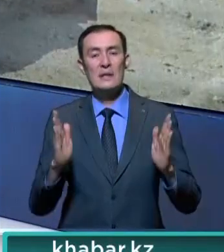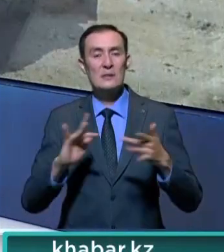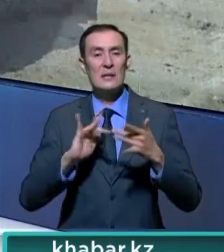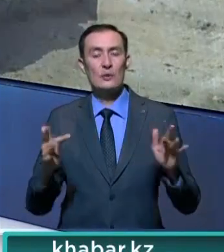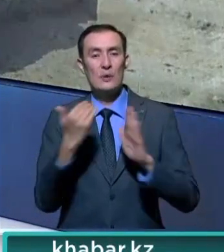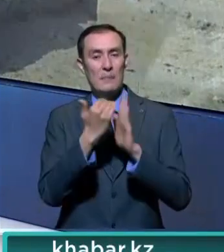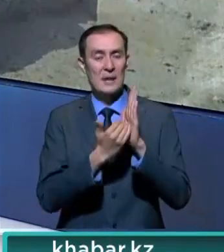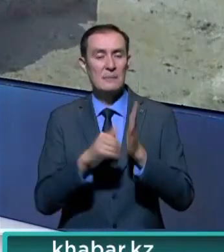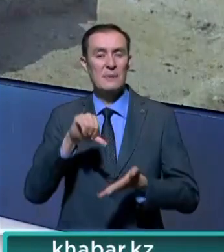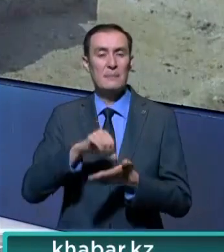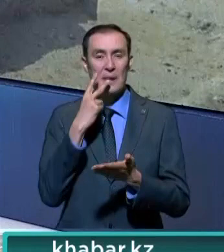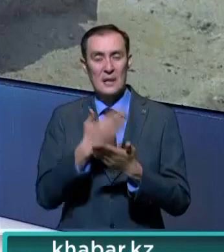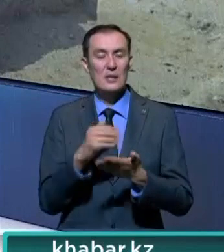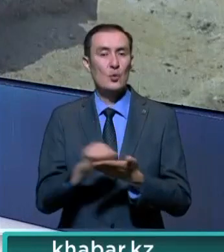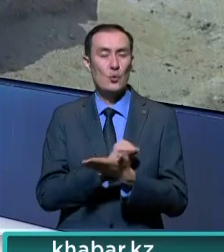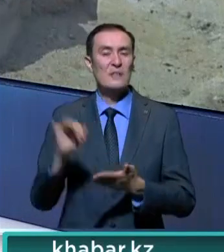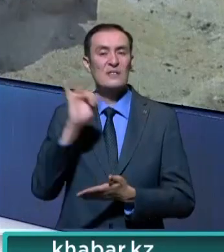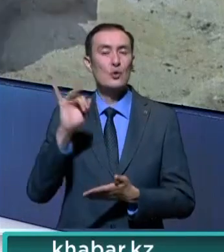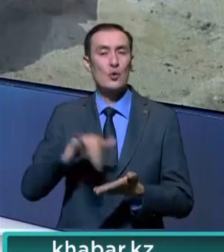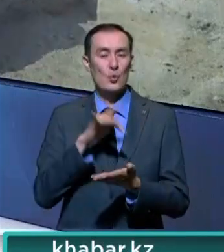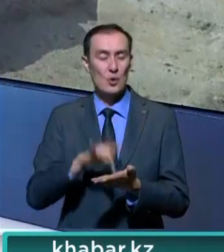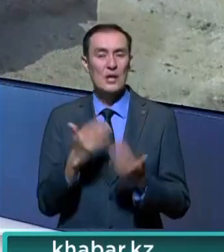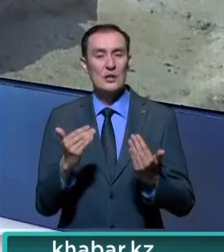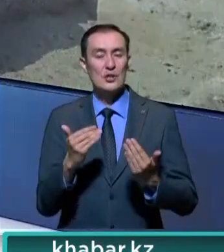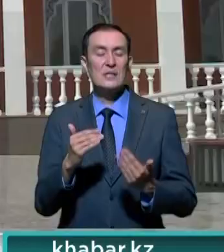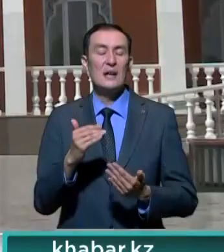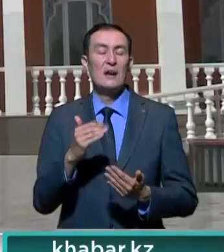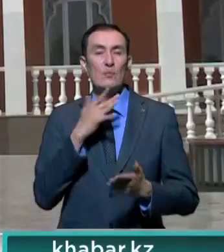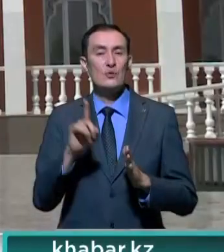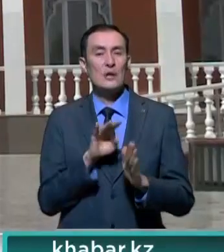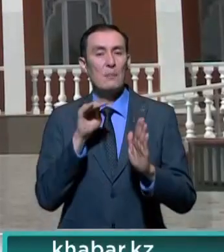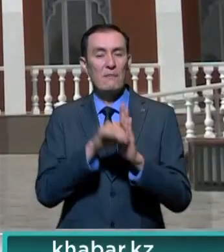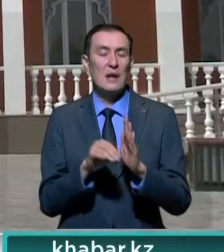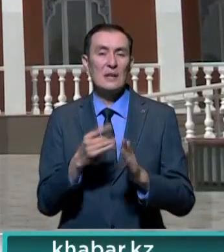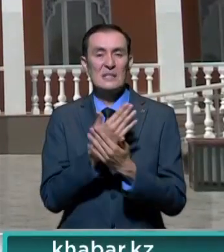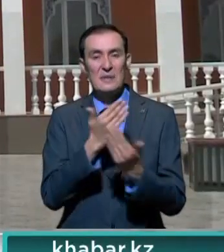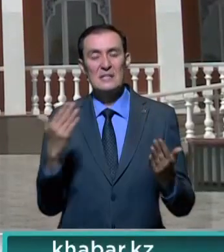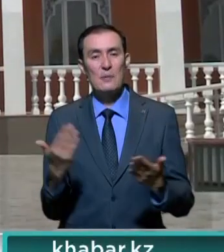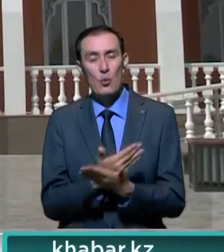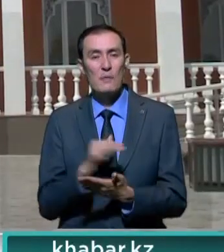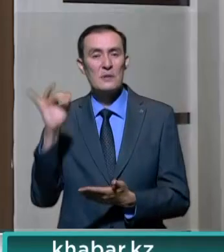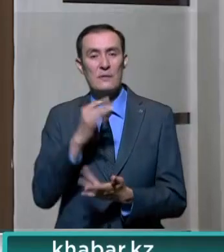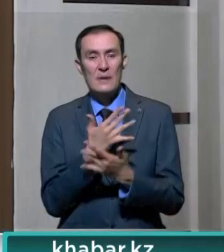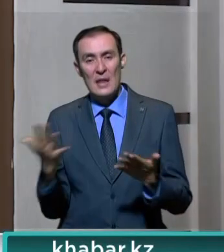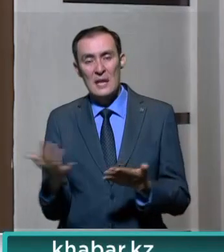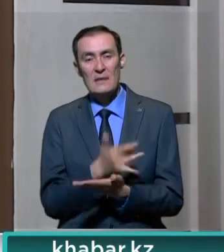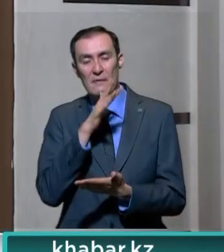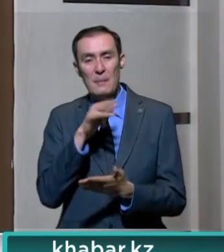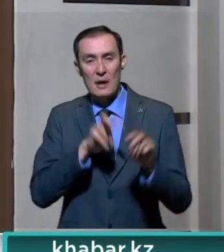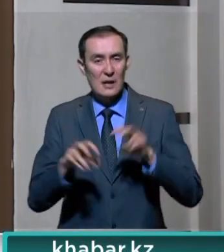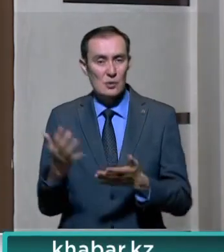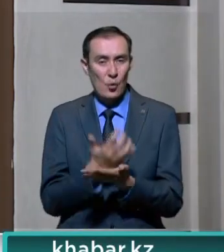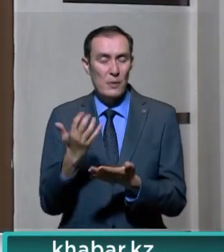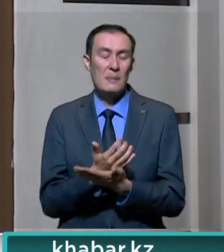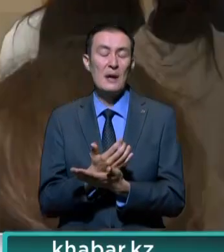где представлены документы, связанные с историей города. Сейчас работники музея дополняют экспозиции новыми артефактами, найденными при раскопках